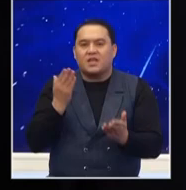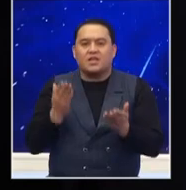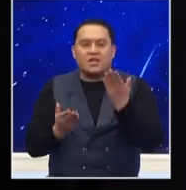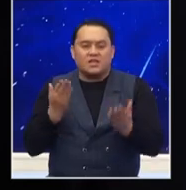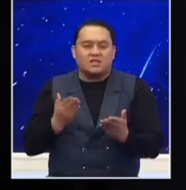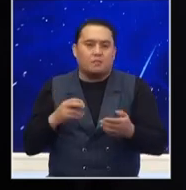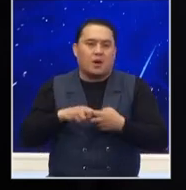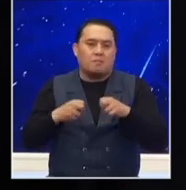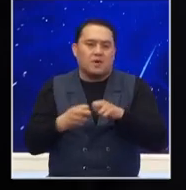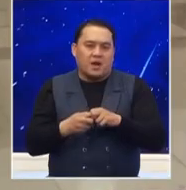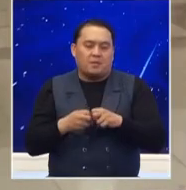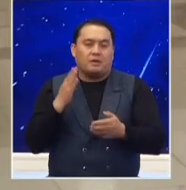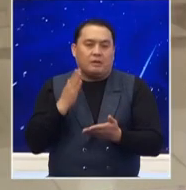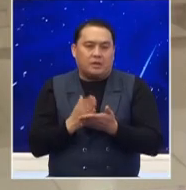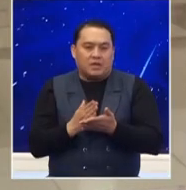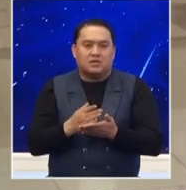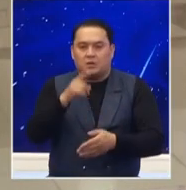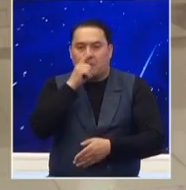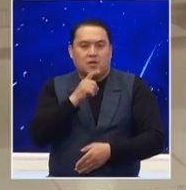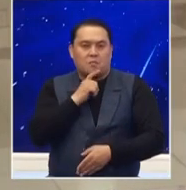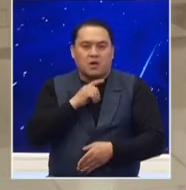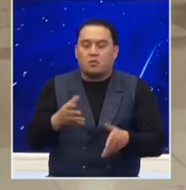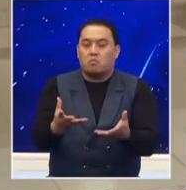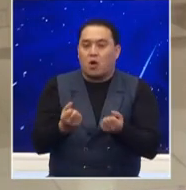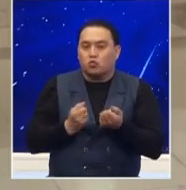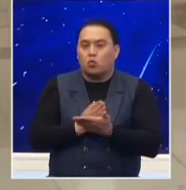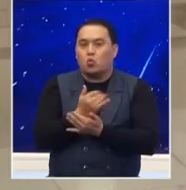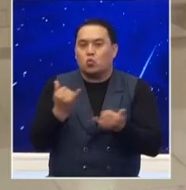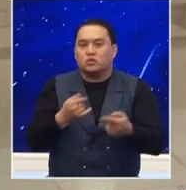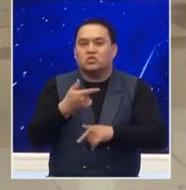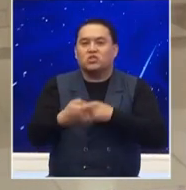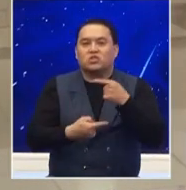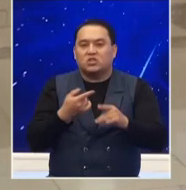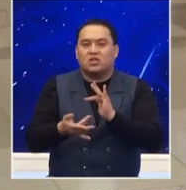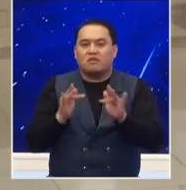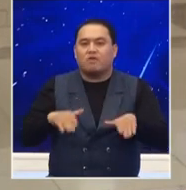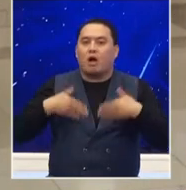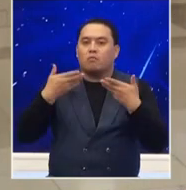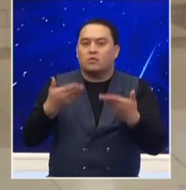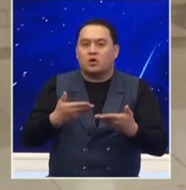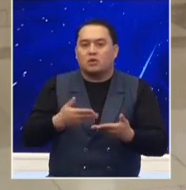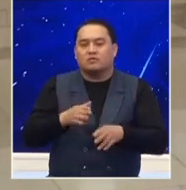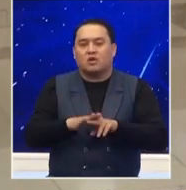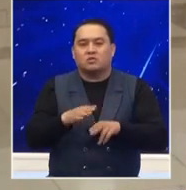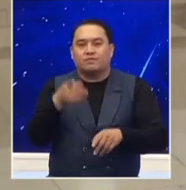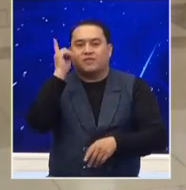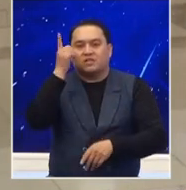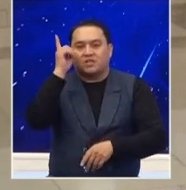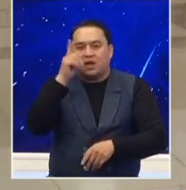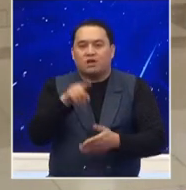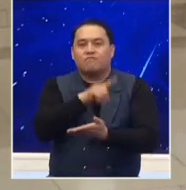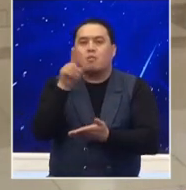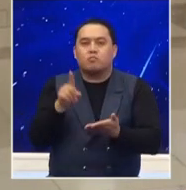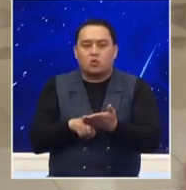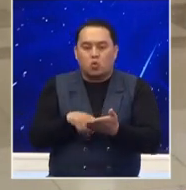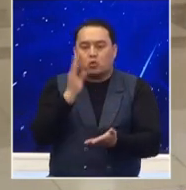вы столкнулись с трудностями или недопониманием при получении услуг через портал, вы можете обратиться на нашу страницу в Инстаграм и задать